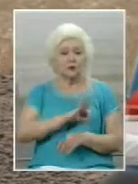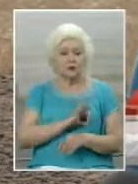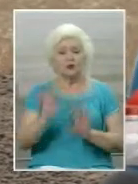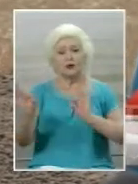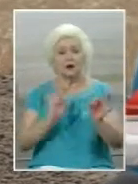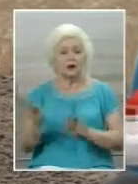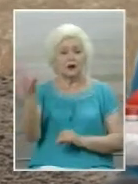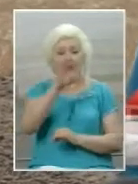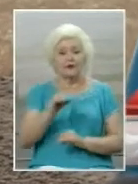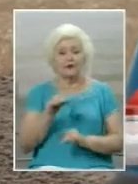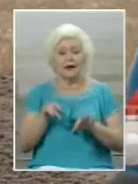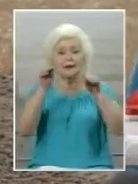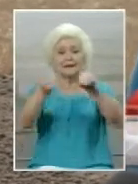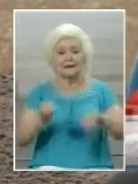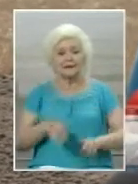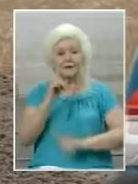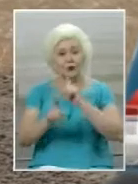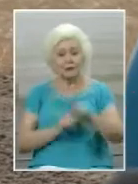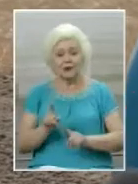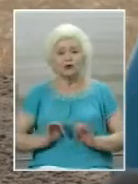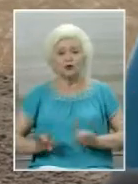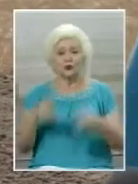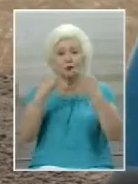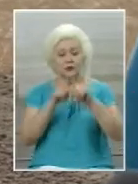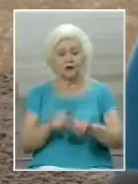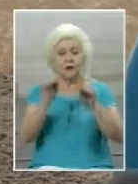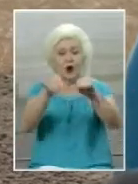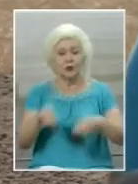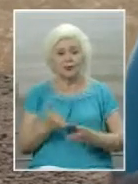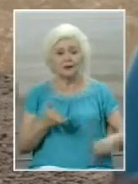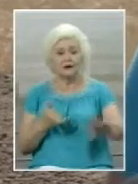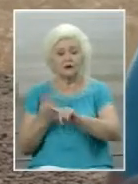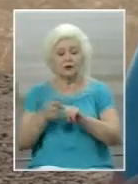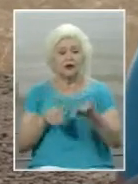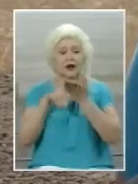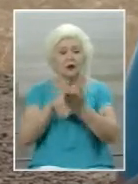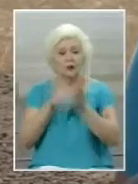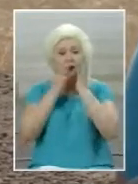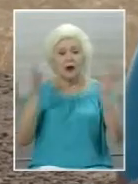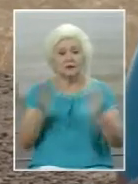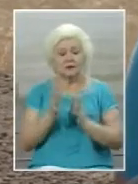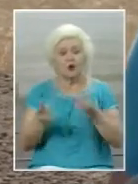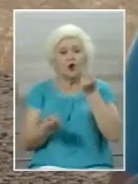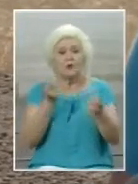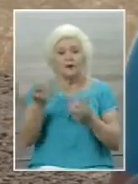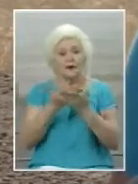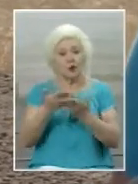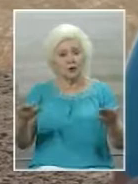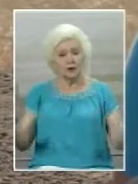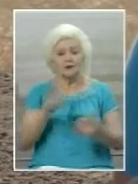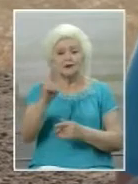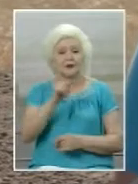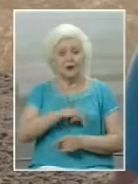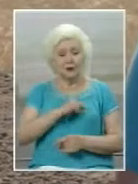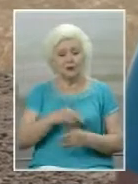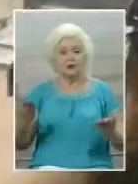правильну сівозміну, та проводимо технологію обробітку ґрунту, які допомагають зберегти мікроорганізми, які